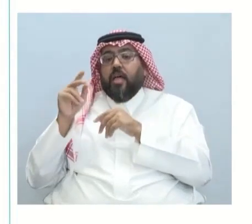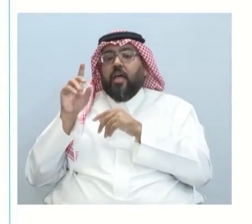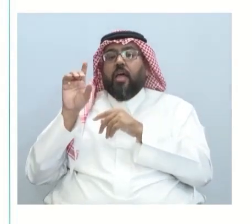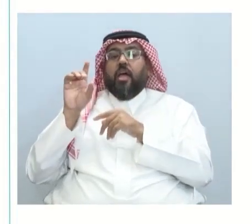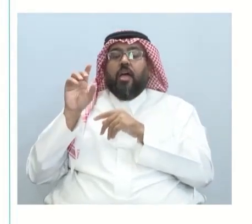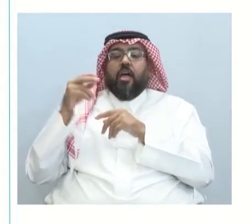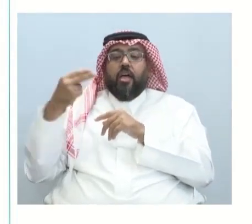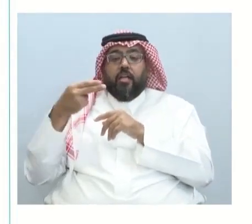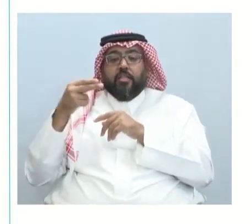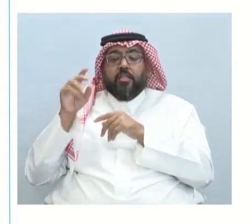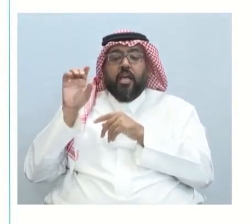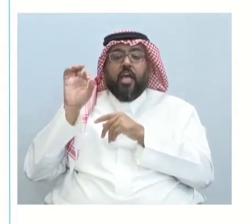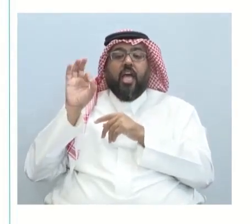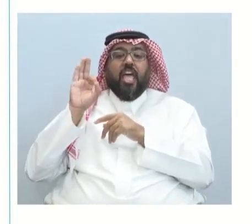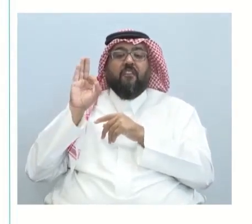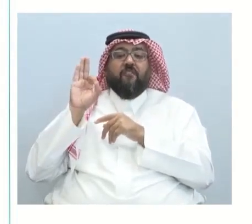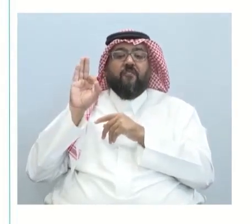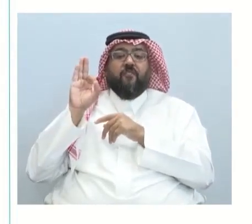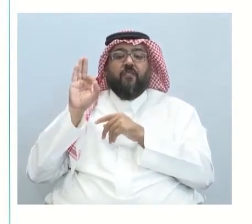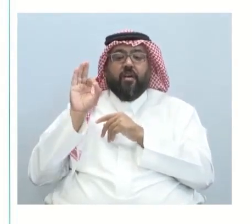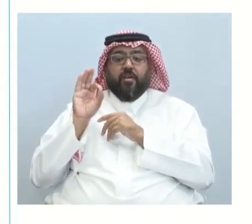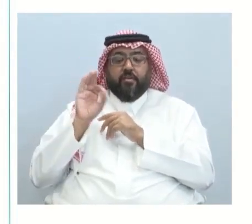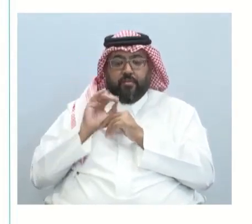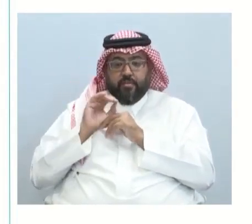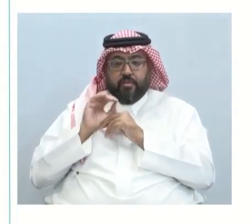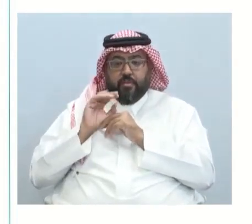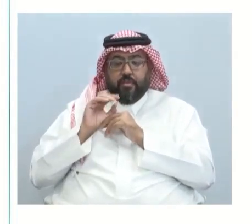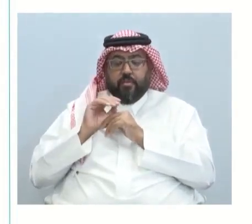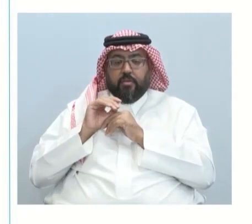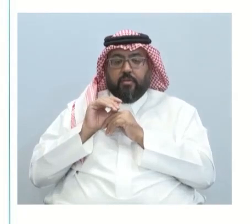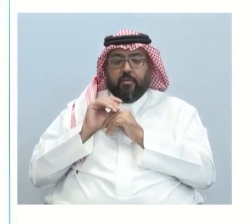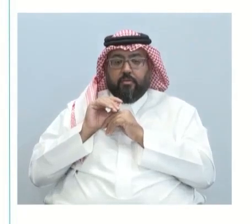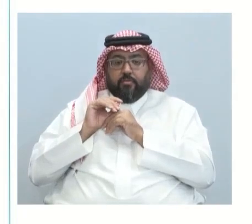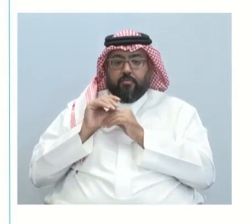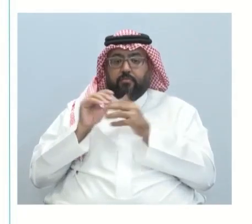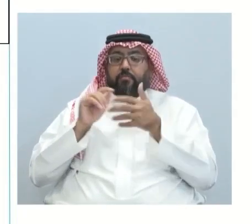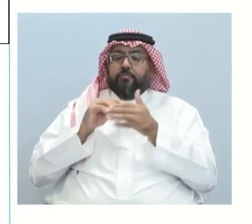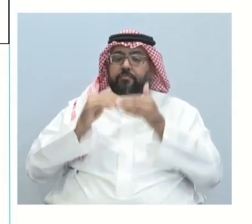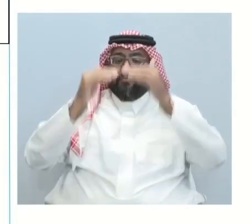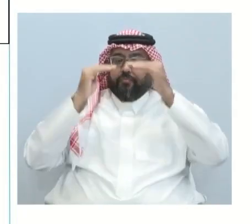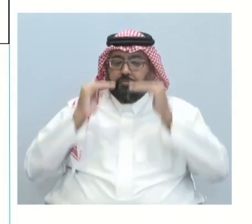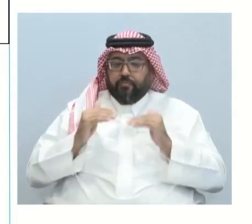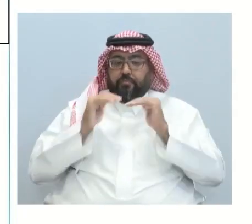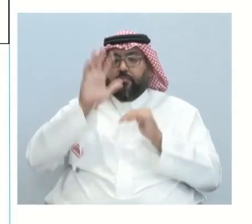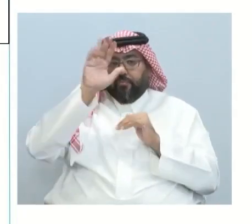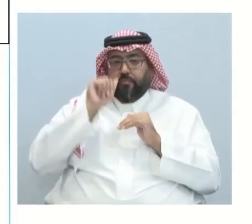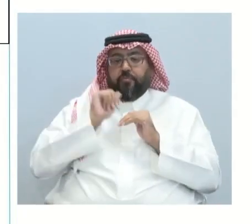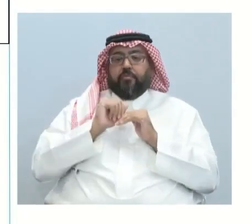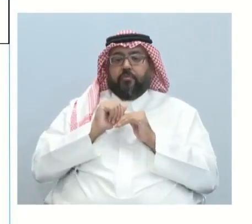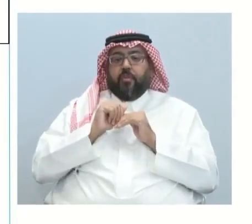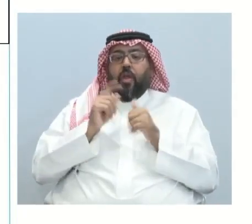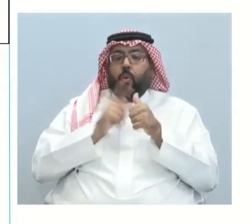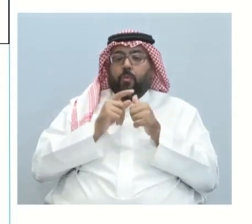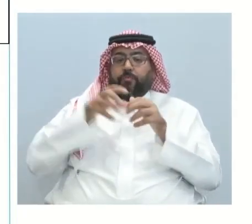لاحظ ان الاتش احنا موجبه زائد الاف ذو شحنه سالبه بينتج عندي بنبدا خطوه او خطوه تعال اول شيء